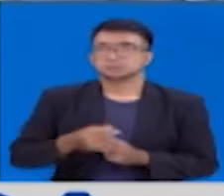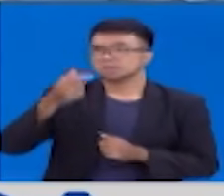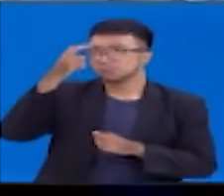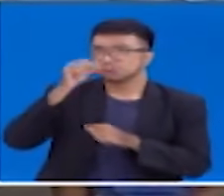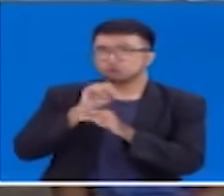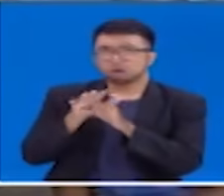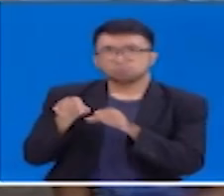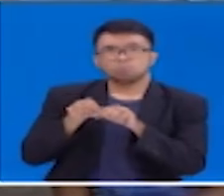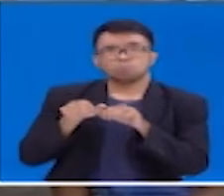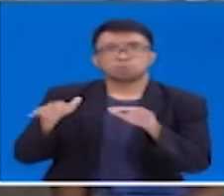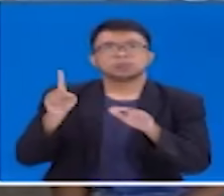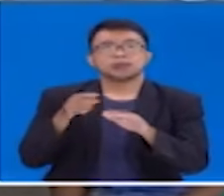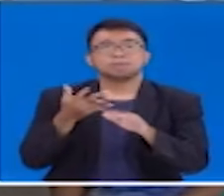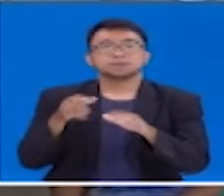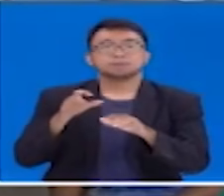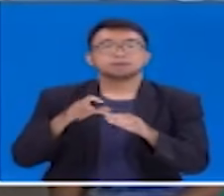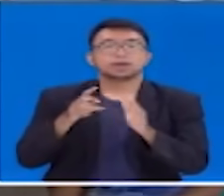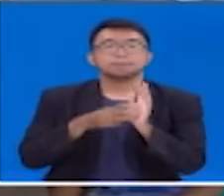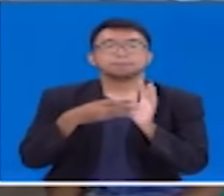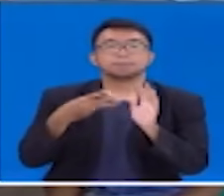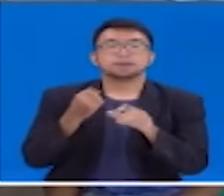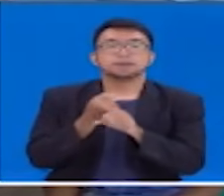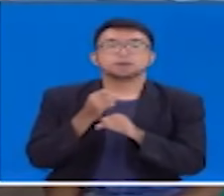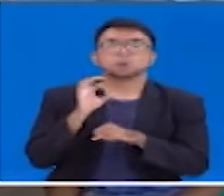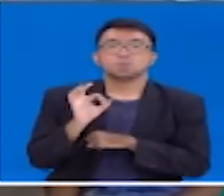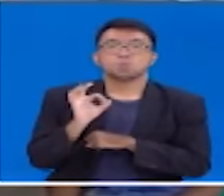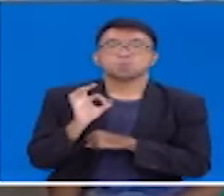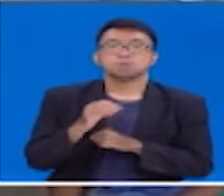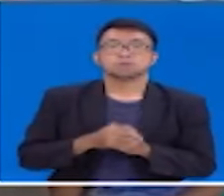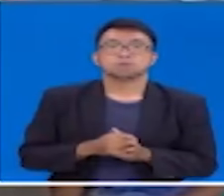Termasuk anak-anak. Berarti di sini juga ada anak-anak yang di karantina ya? Iya,